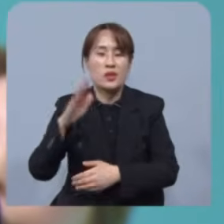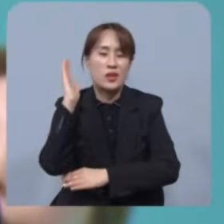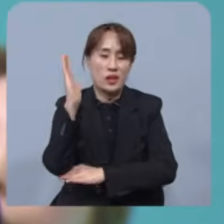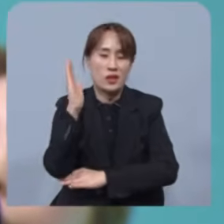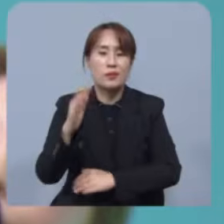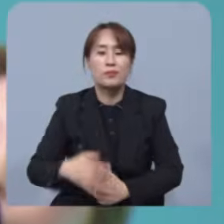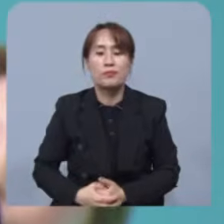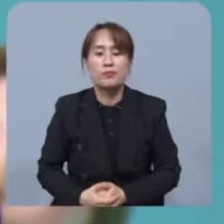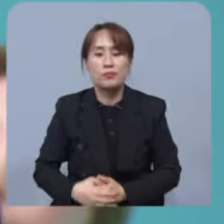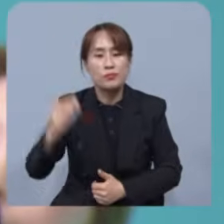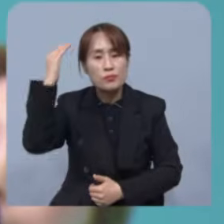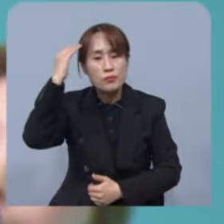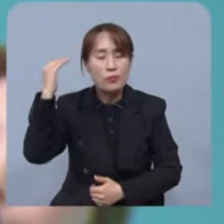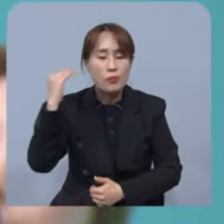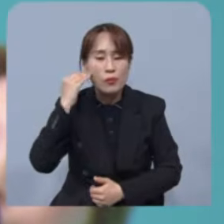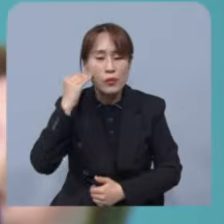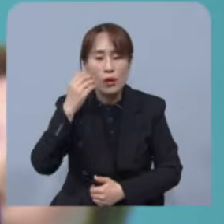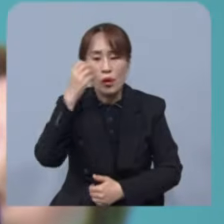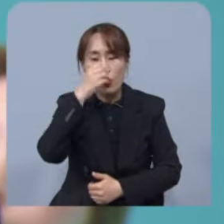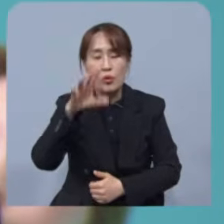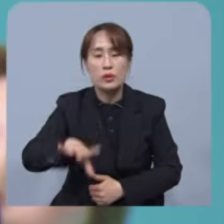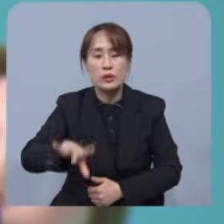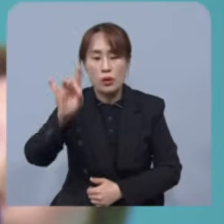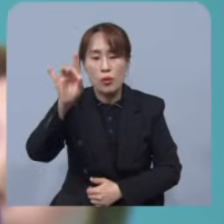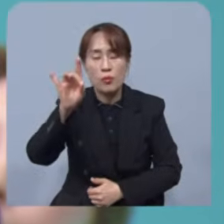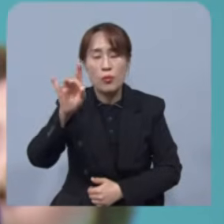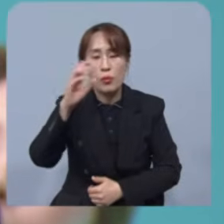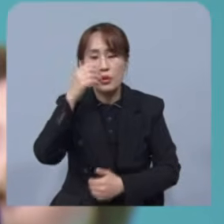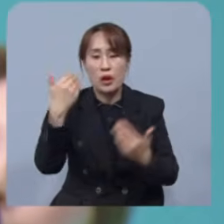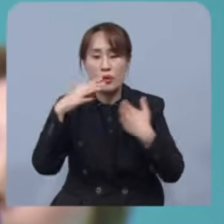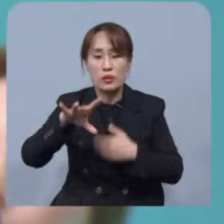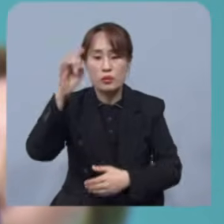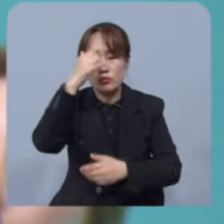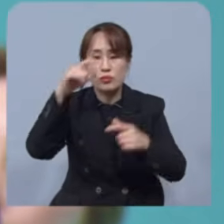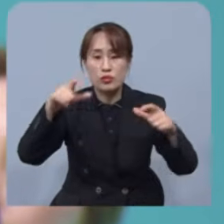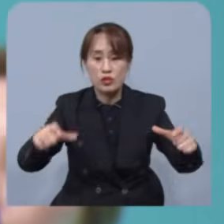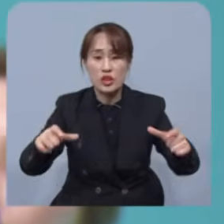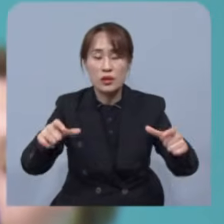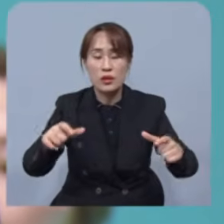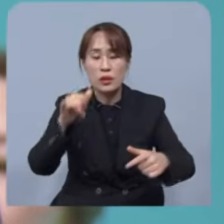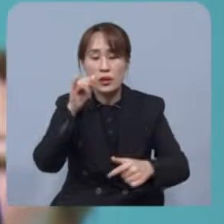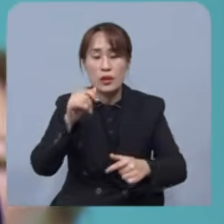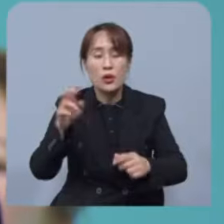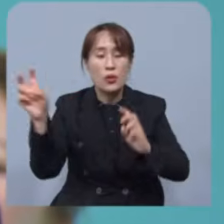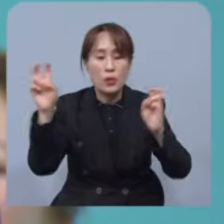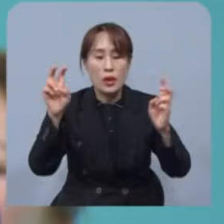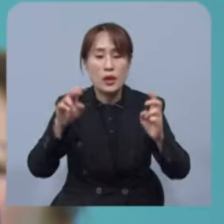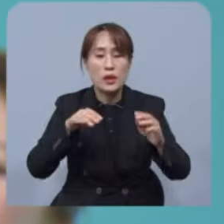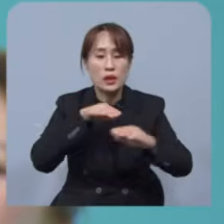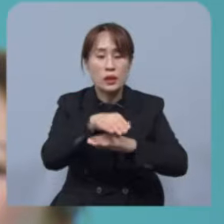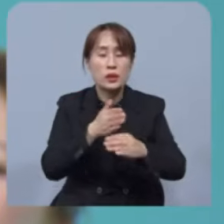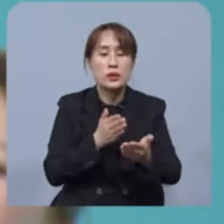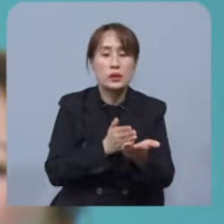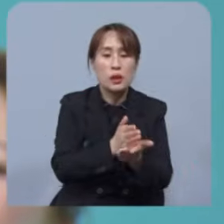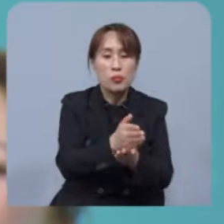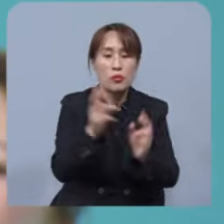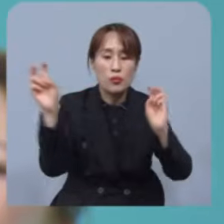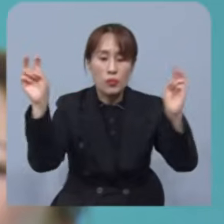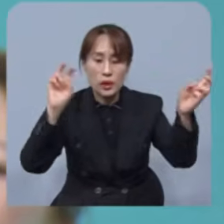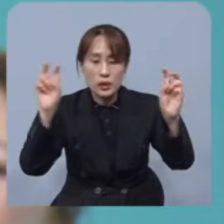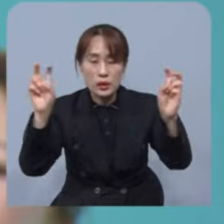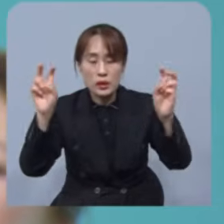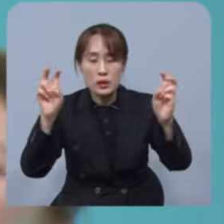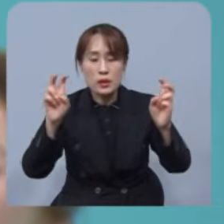섰고요. 대한민국 고교 최초로 충북에 있는 기업 자동차 전문